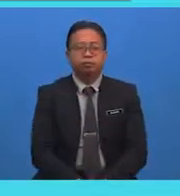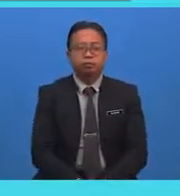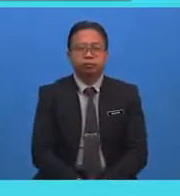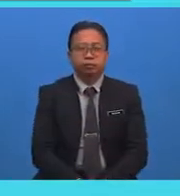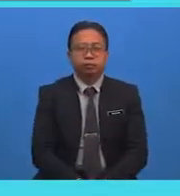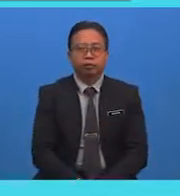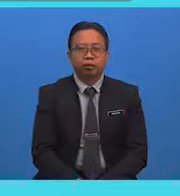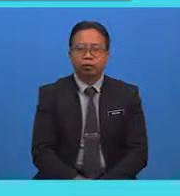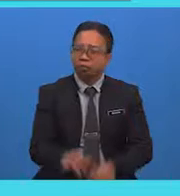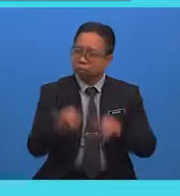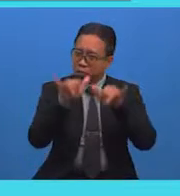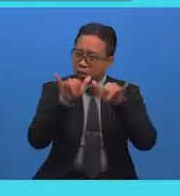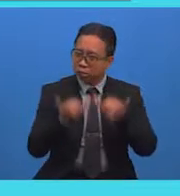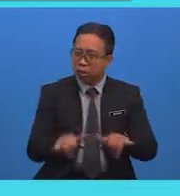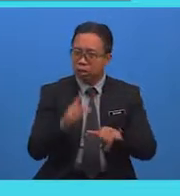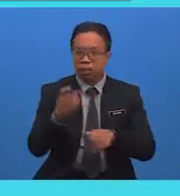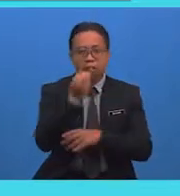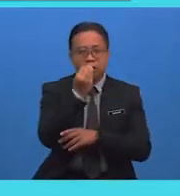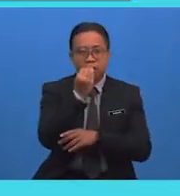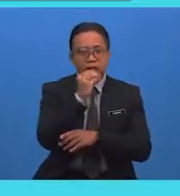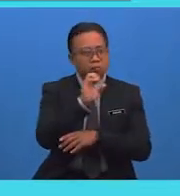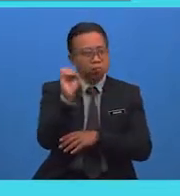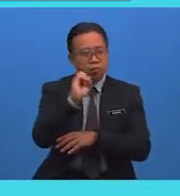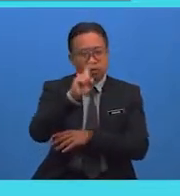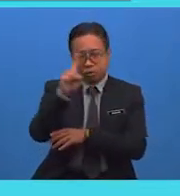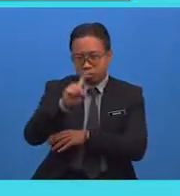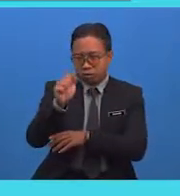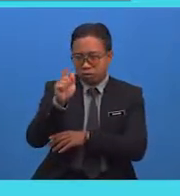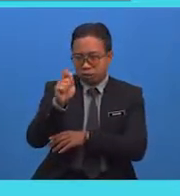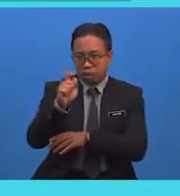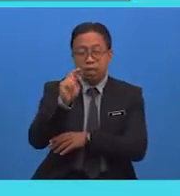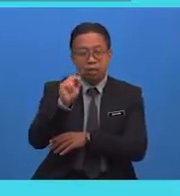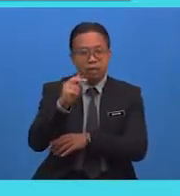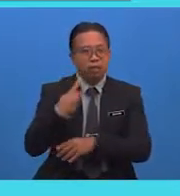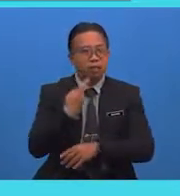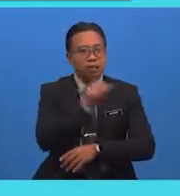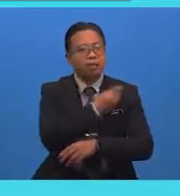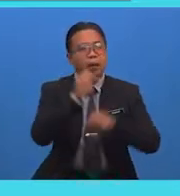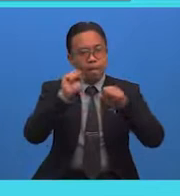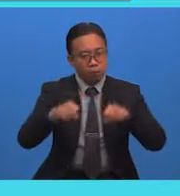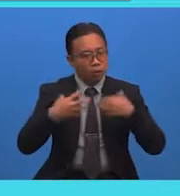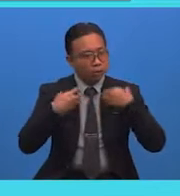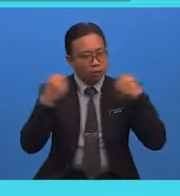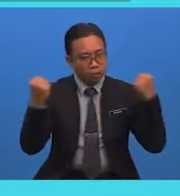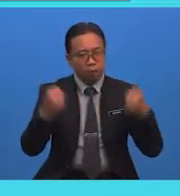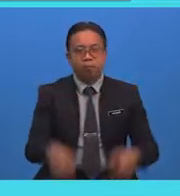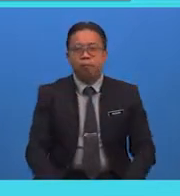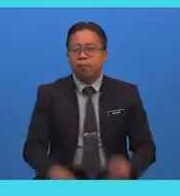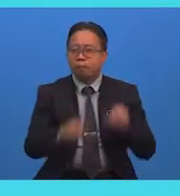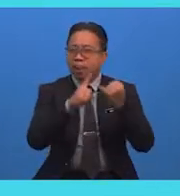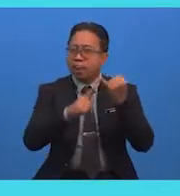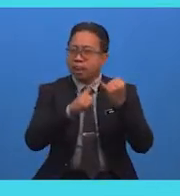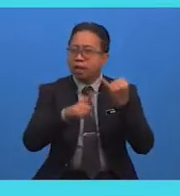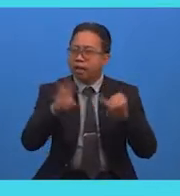itu, tinggalkanlah makanan yang tidak berzat supaya kita kekal sihat. Akhir sekali ialah M,